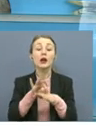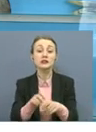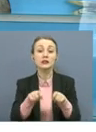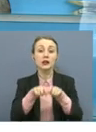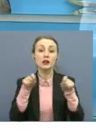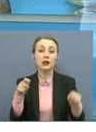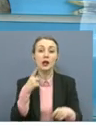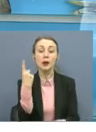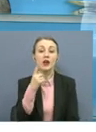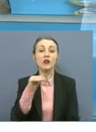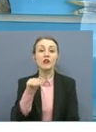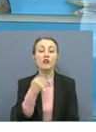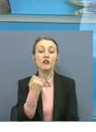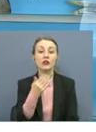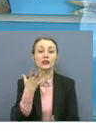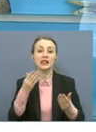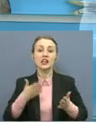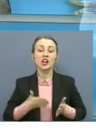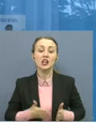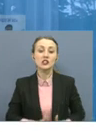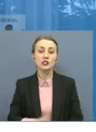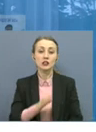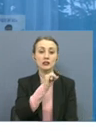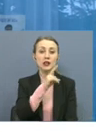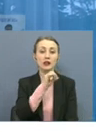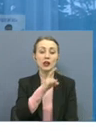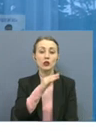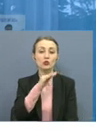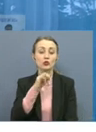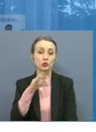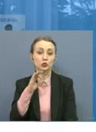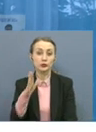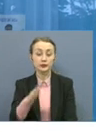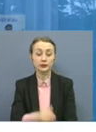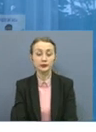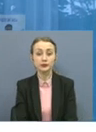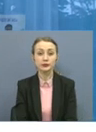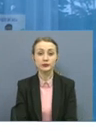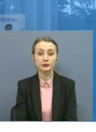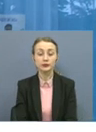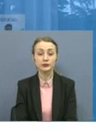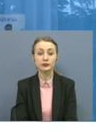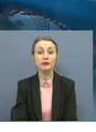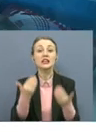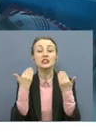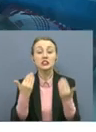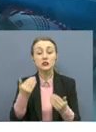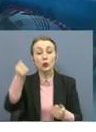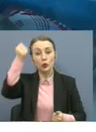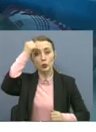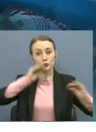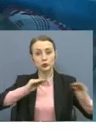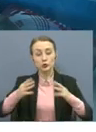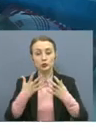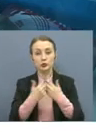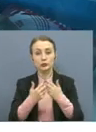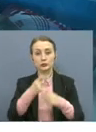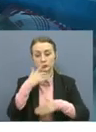музейін ашуға кірістік. Қазіргі таңда мұражайға 300-ге жуық құнды жәдігер қойылған. Ол ақынның жыр